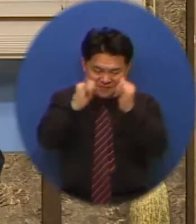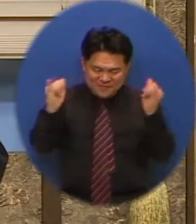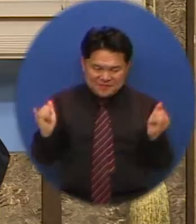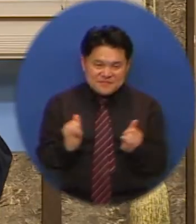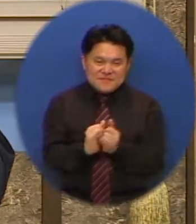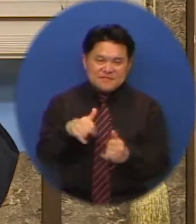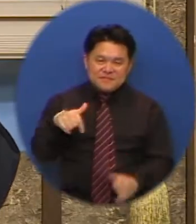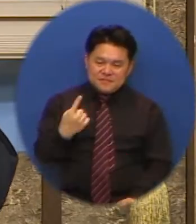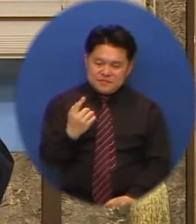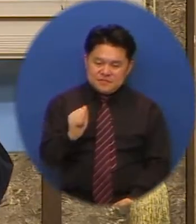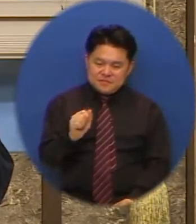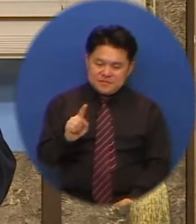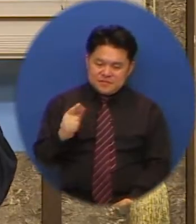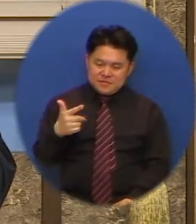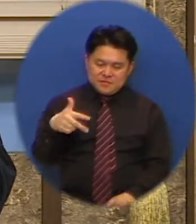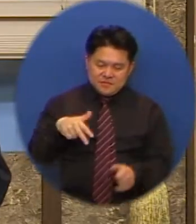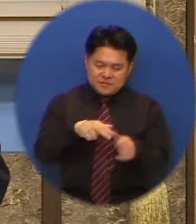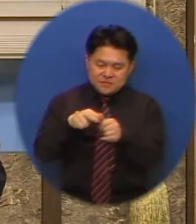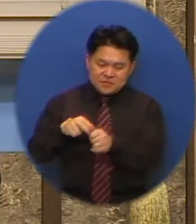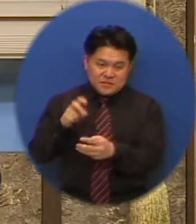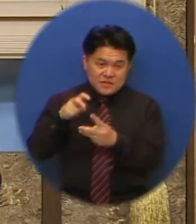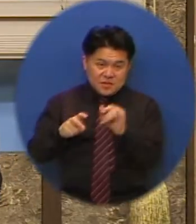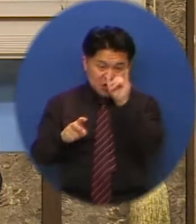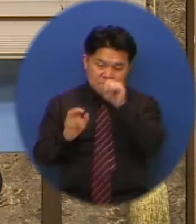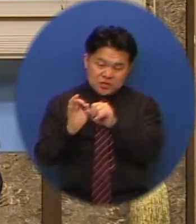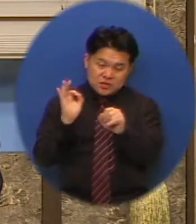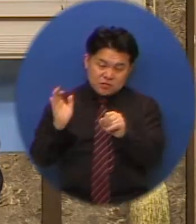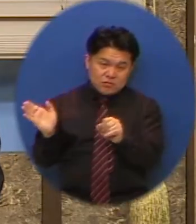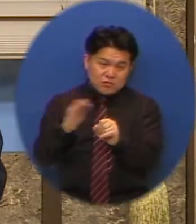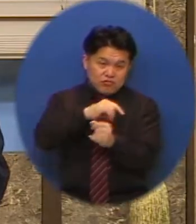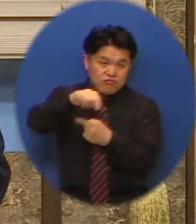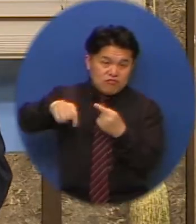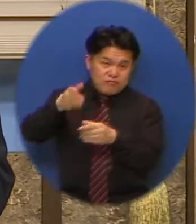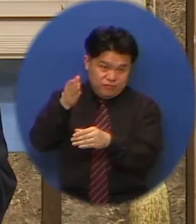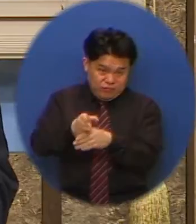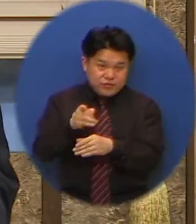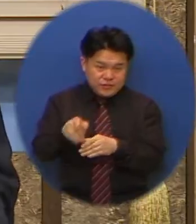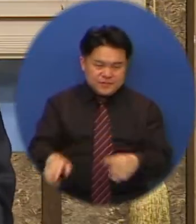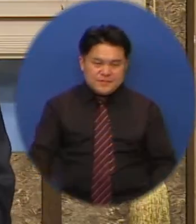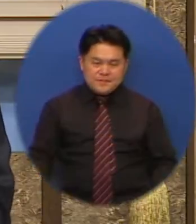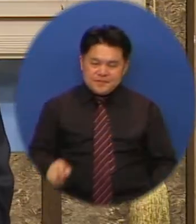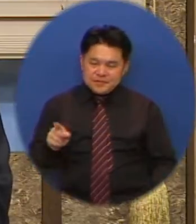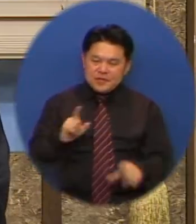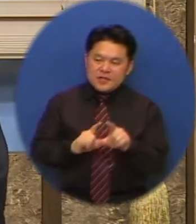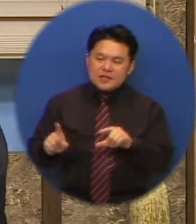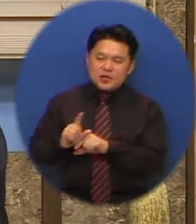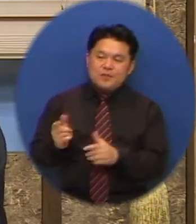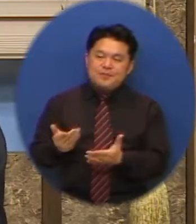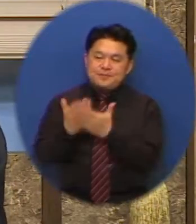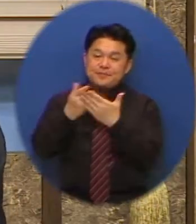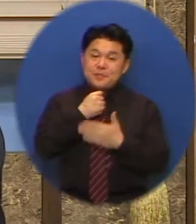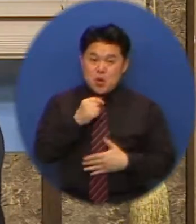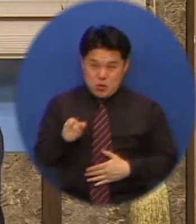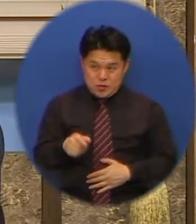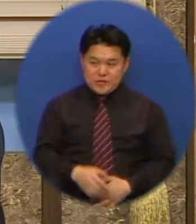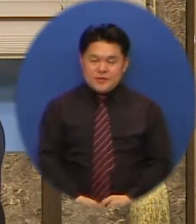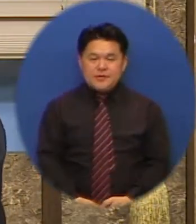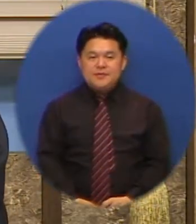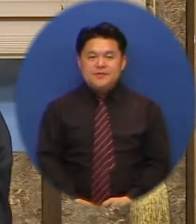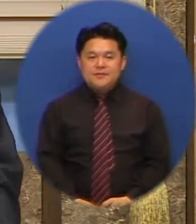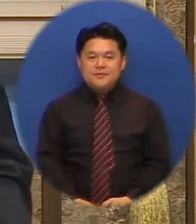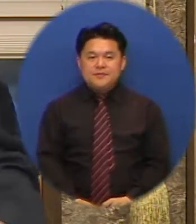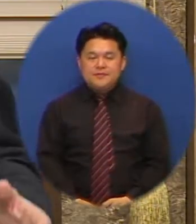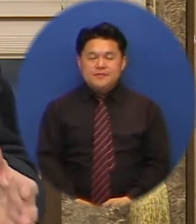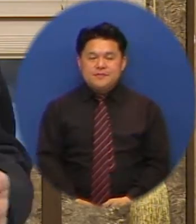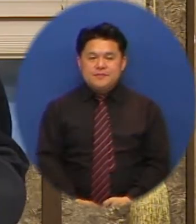사회공헌정보센터라는 것이 있습니다. 네, 네. 10년 전에 네. 만들어서 운영을 하고 있는데요. 네. 저는 그 기능을 좀 활성화시키려고 합니다. 그래서